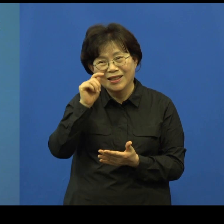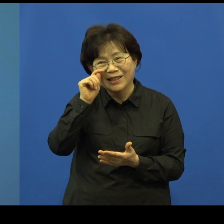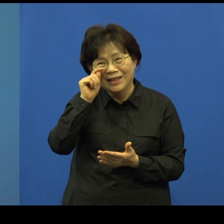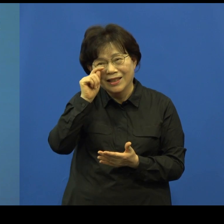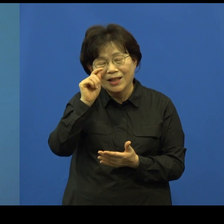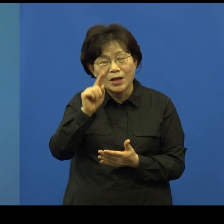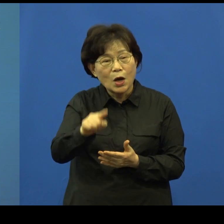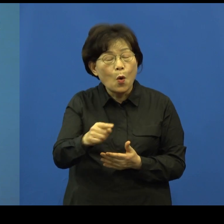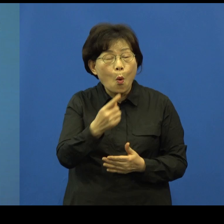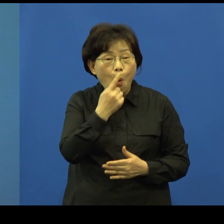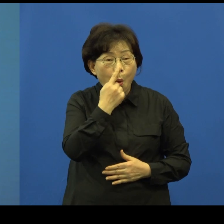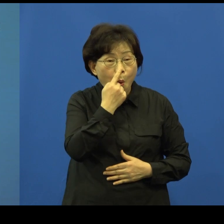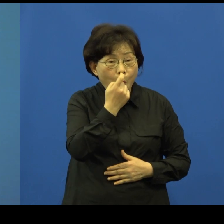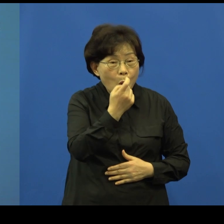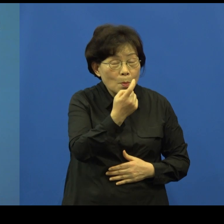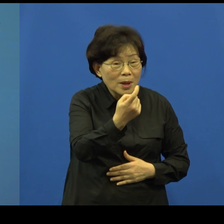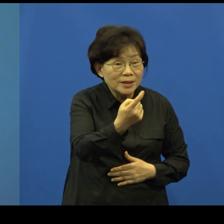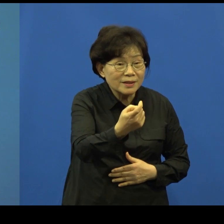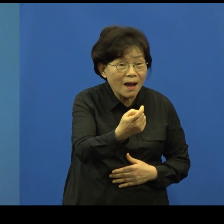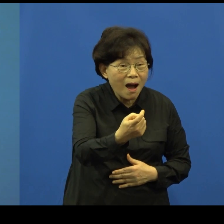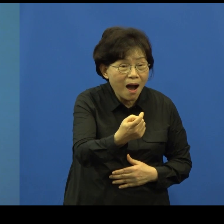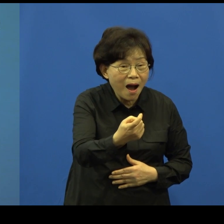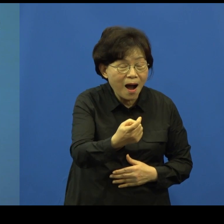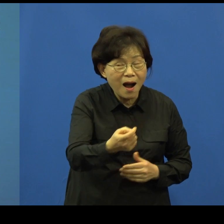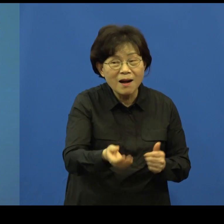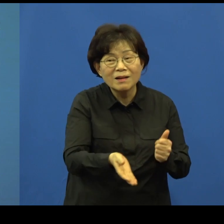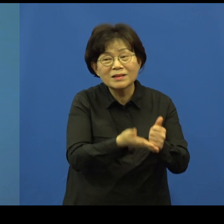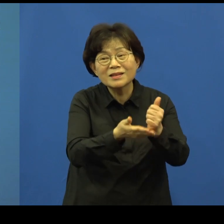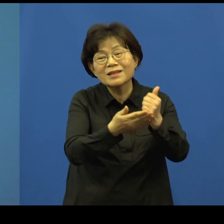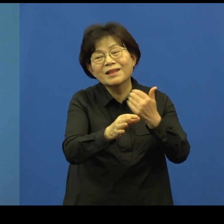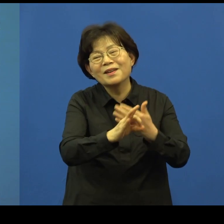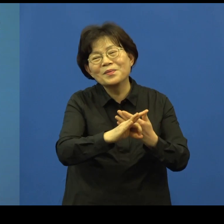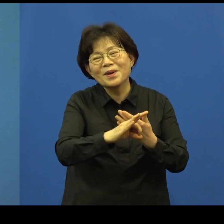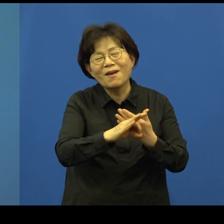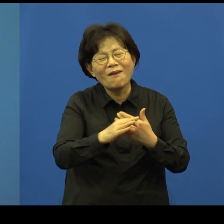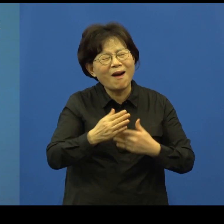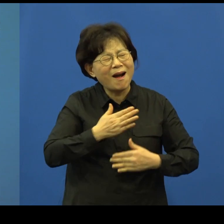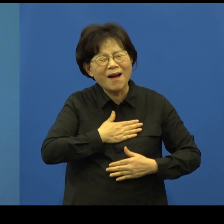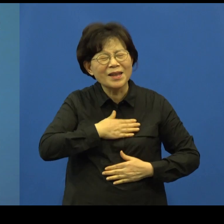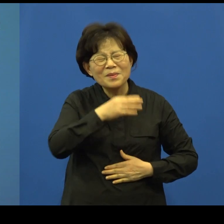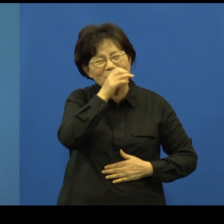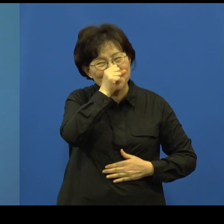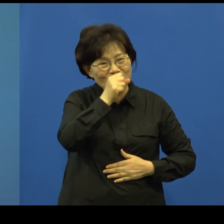너 오늘 멋지다. 한마디 해주면 너무 좋죠. 너무 멋지다.